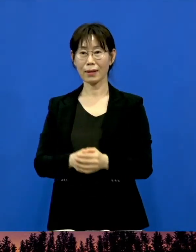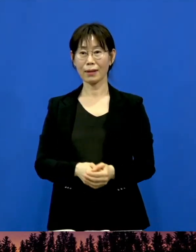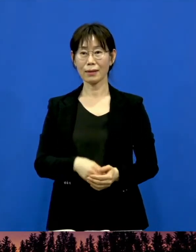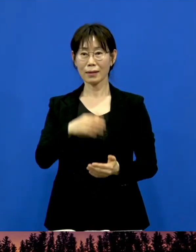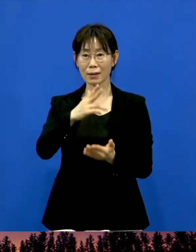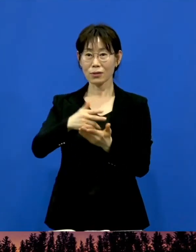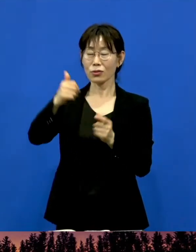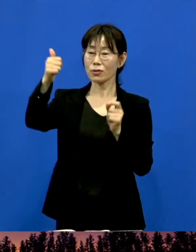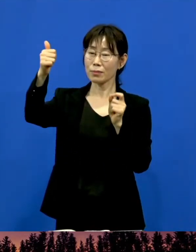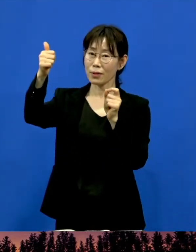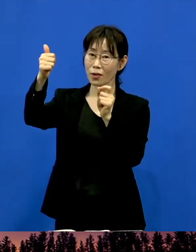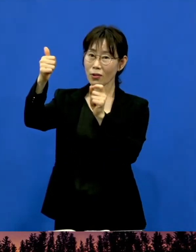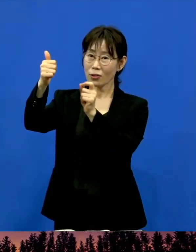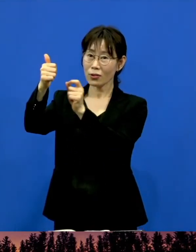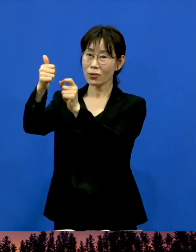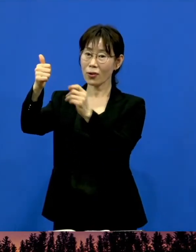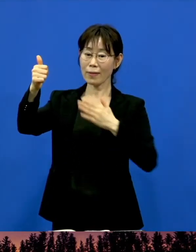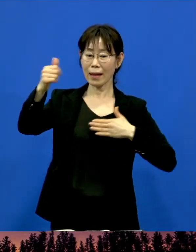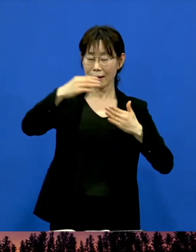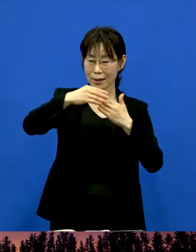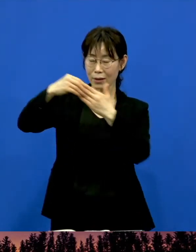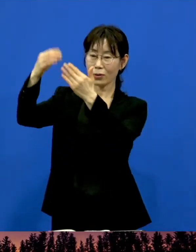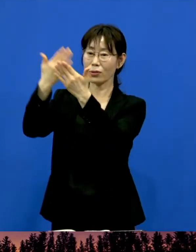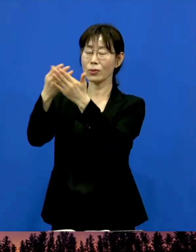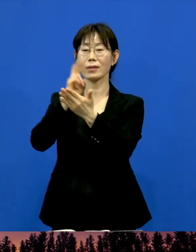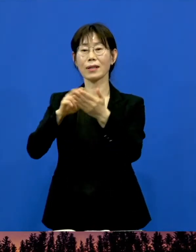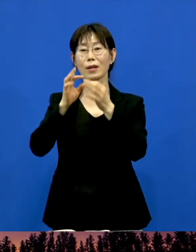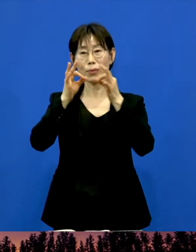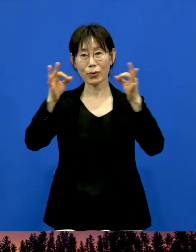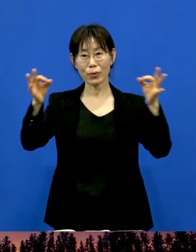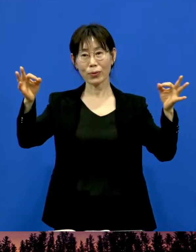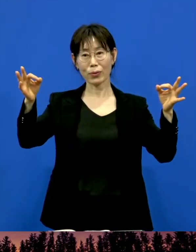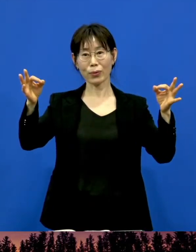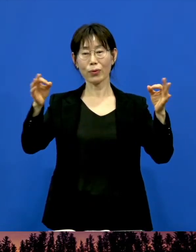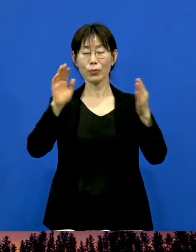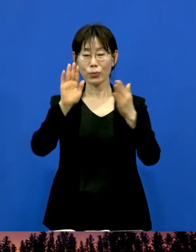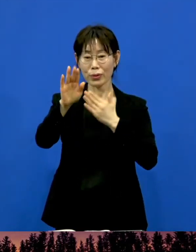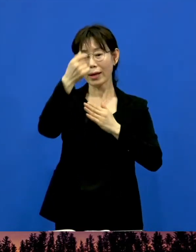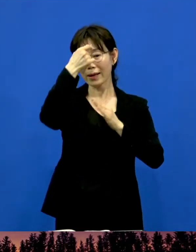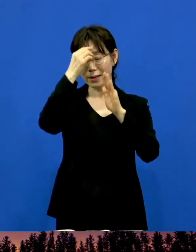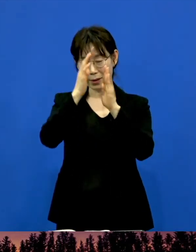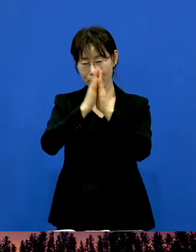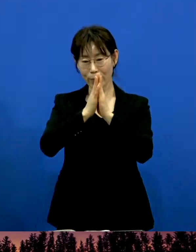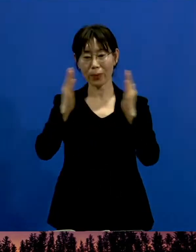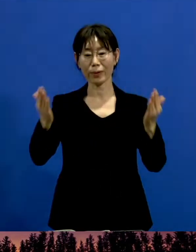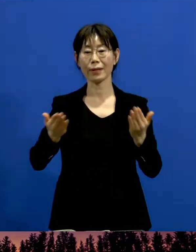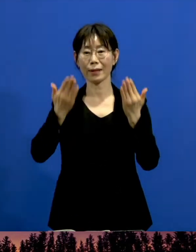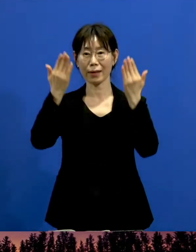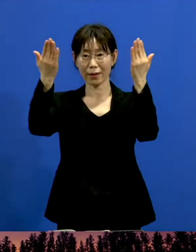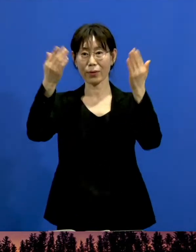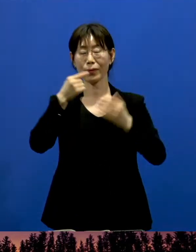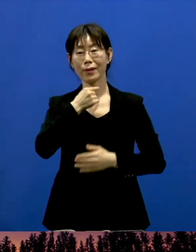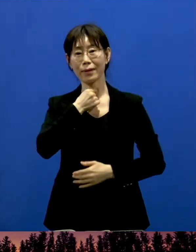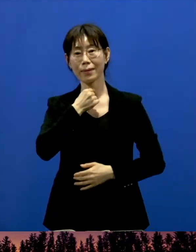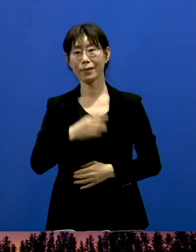곁으로 날 이끄소서. 우리 찬양하고 기도하며 나가도록 하겠습니다.